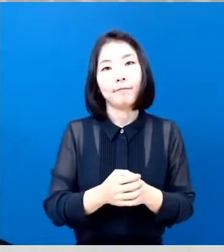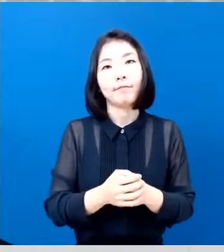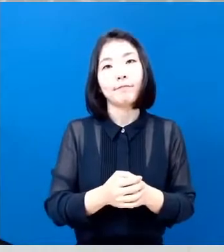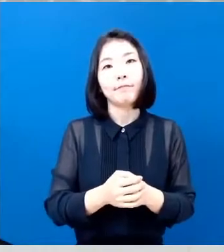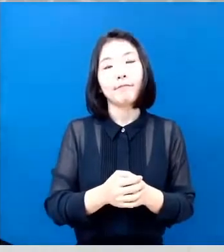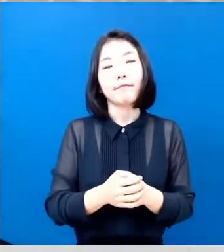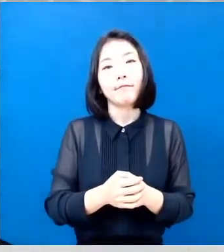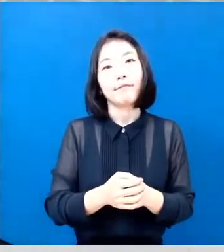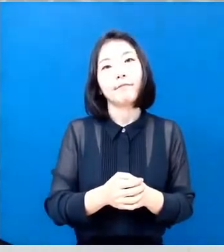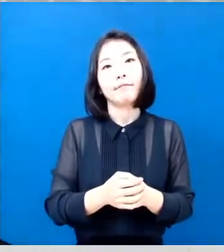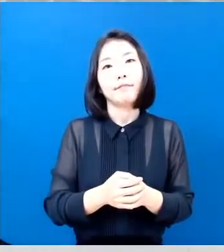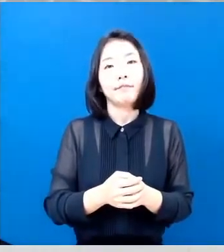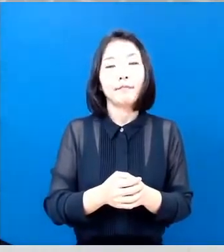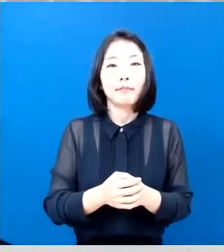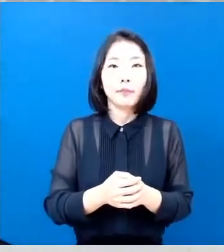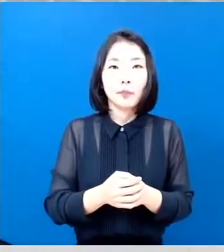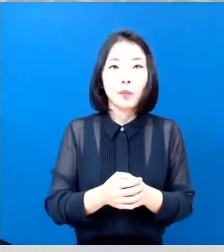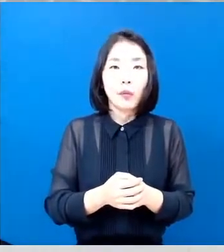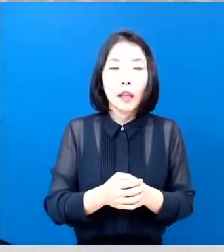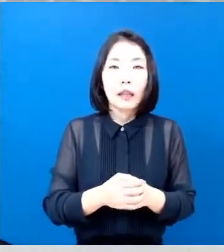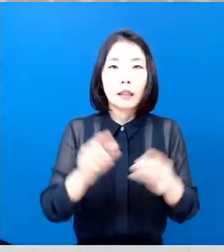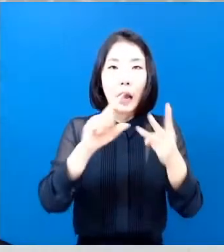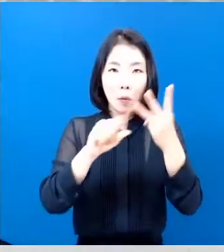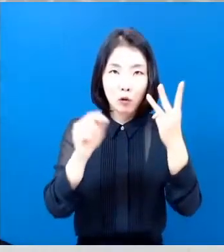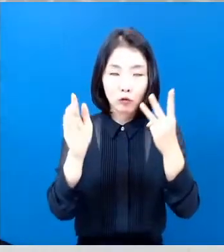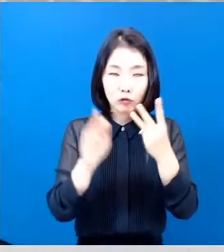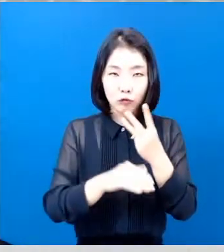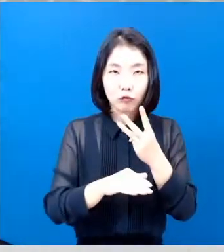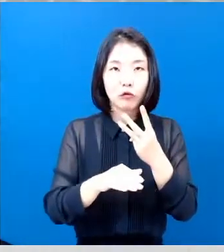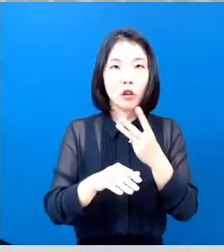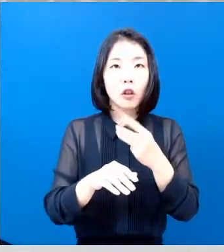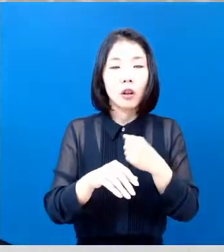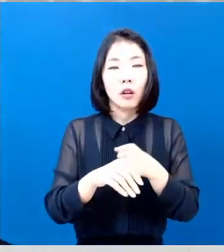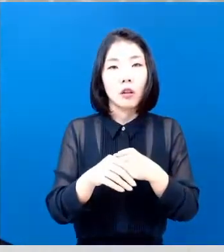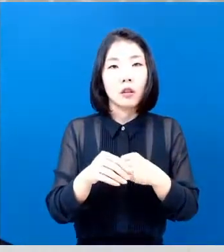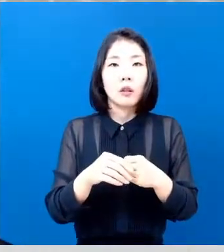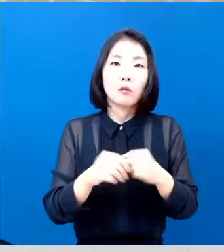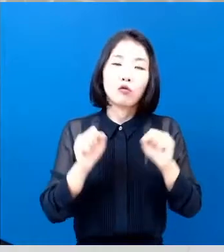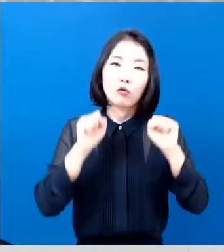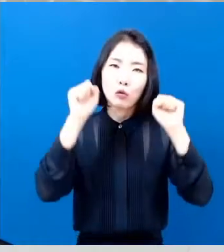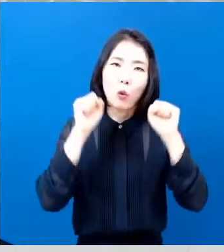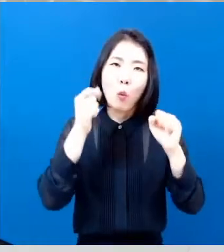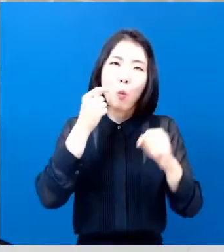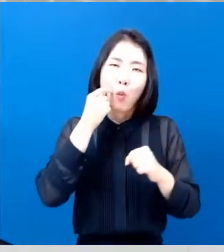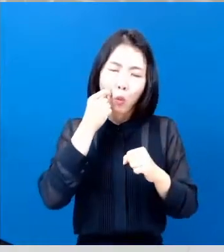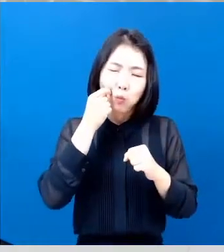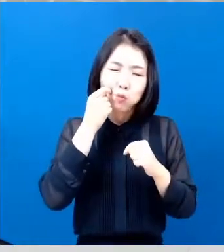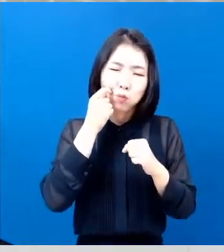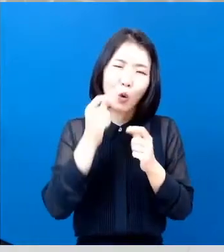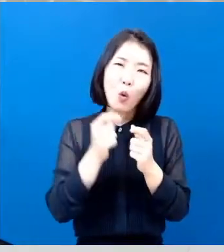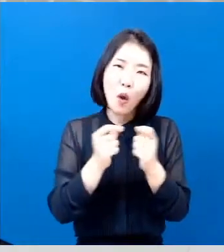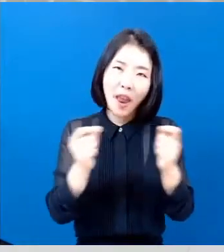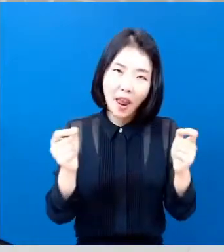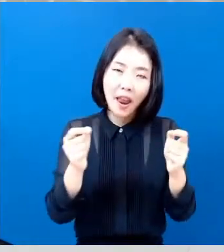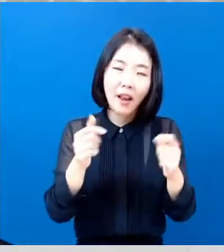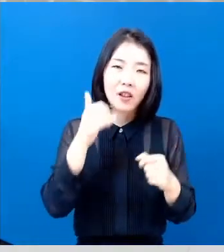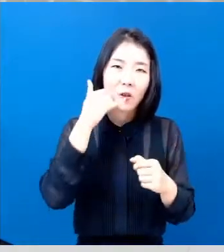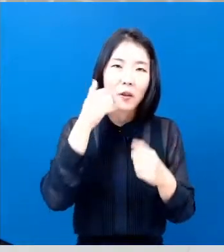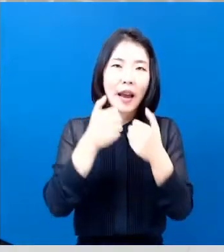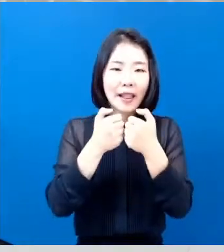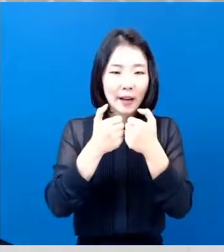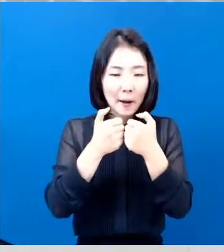두번째로는 3월 이후 코로나 기간동안 운동을 못하는 기간이 길어짐에 따라 전화 상담을 통한